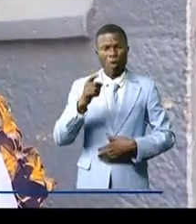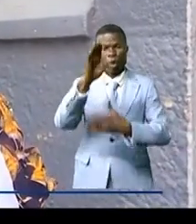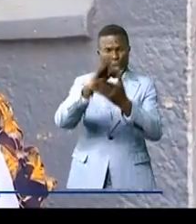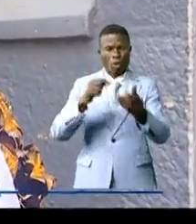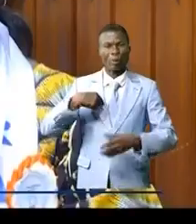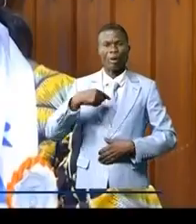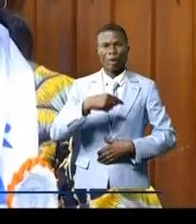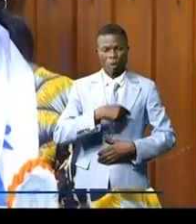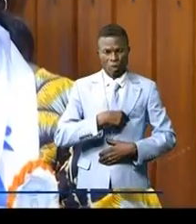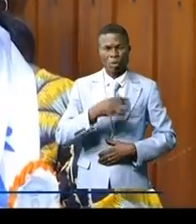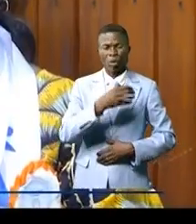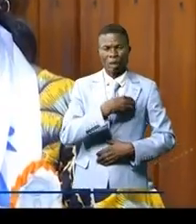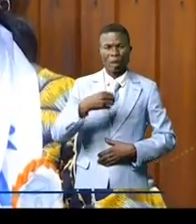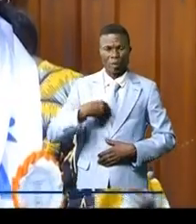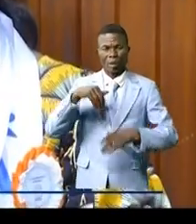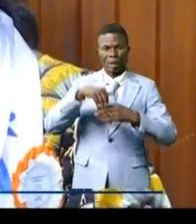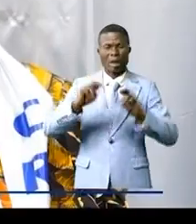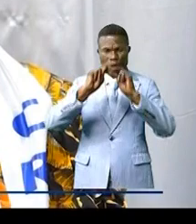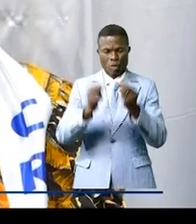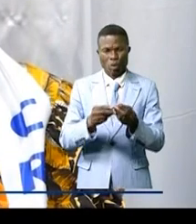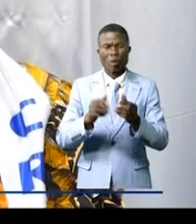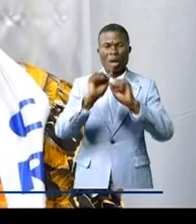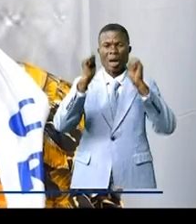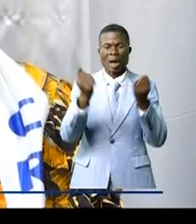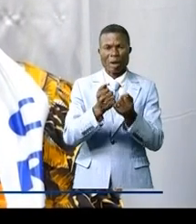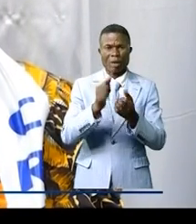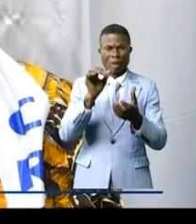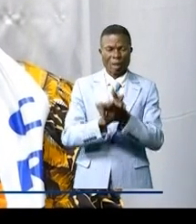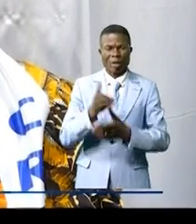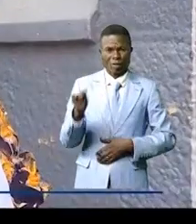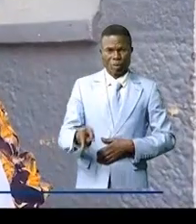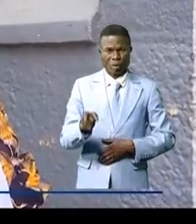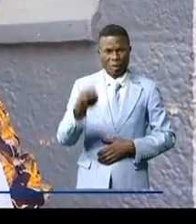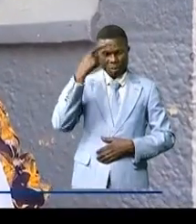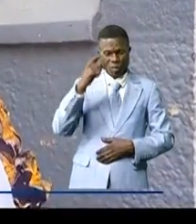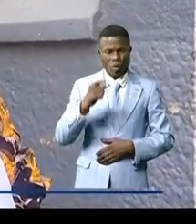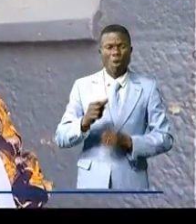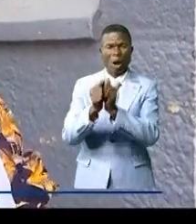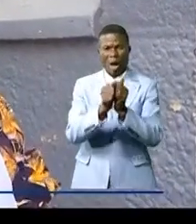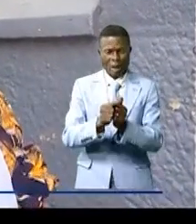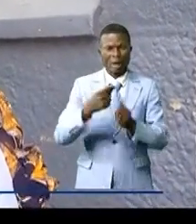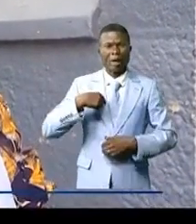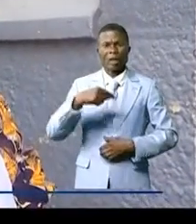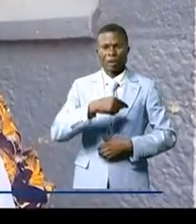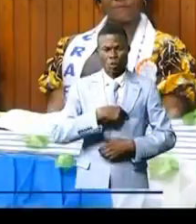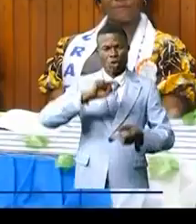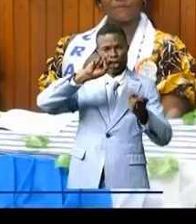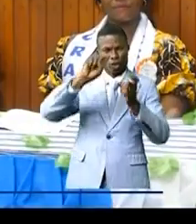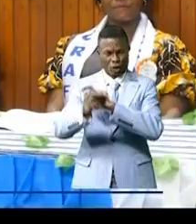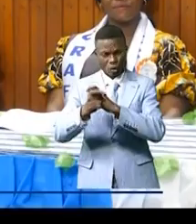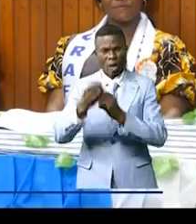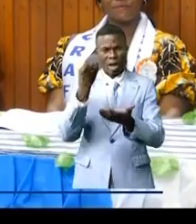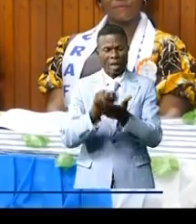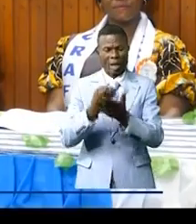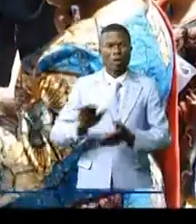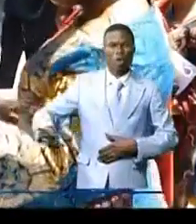les pas de femmes au sein de l'association dénommée CRAFEL pour qu'ensemble nous puissions changer l'économie